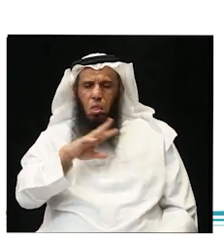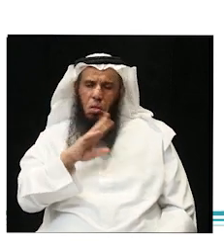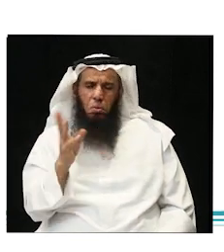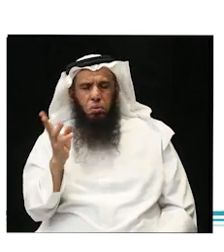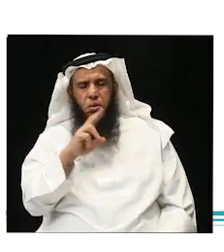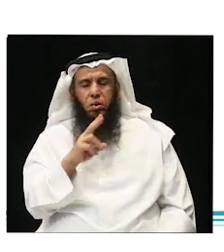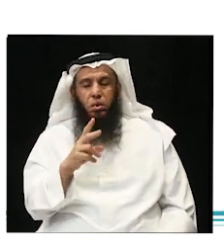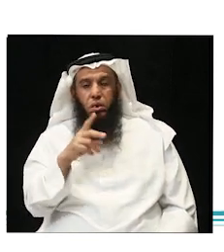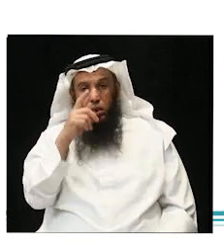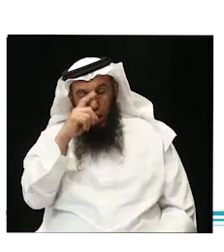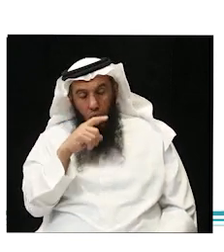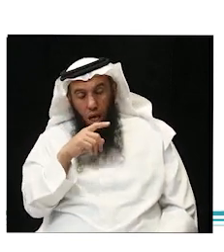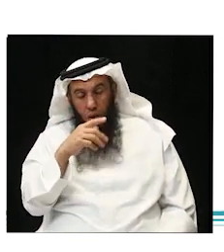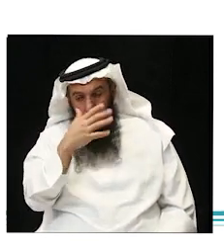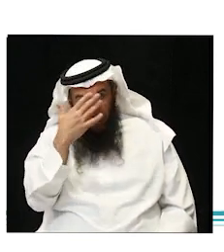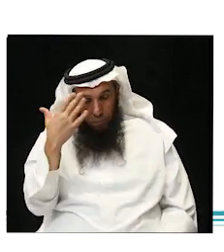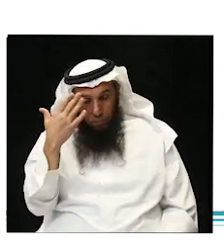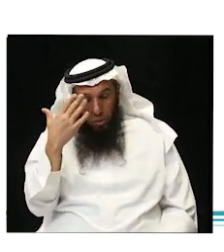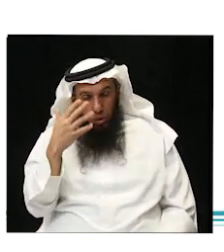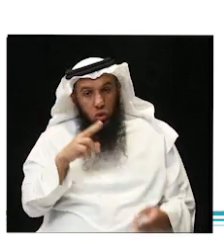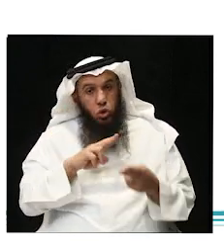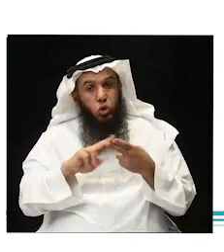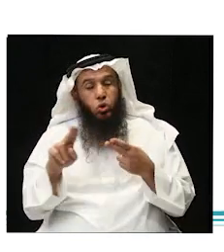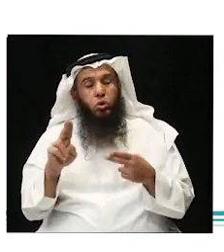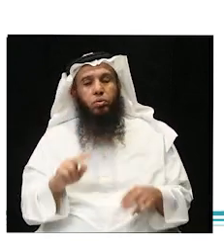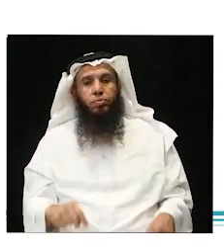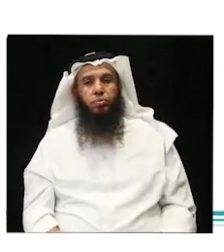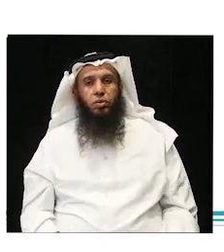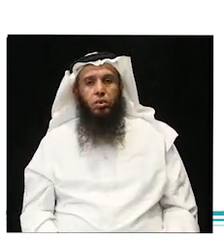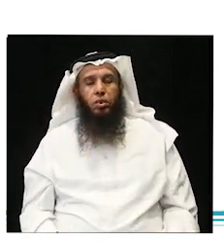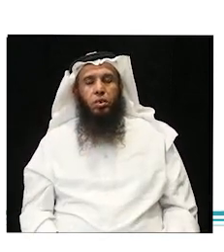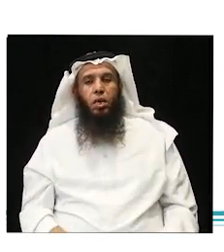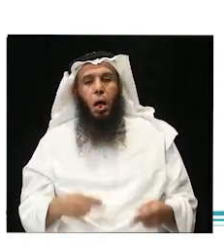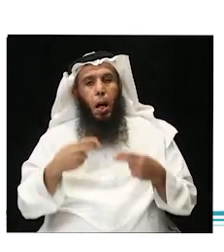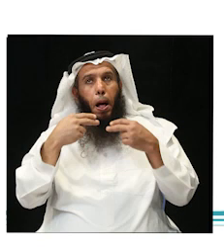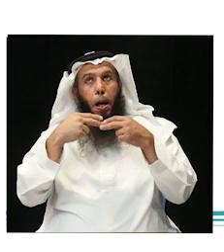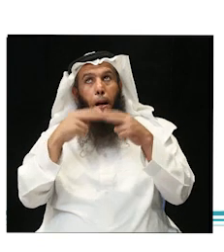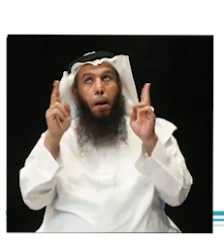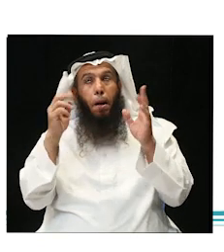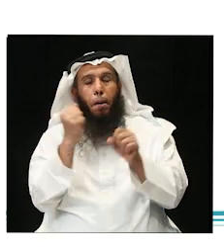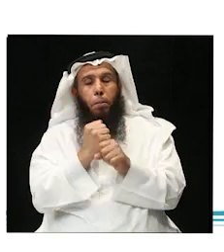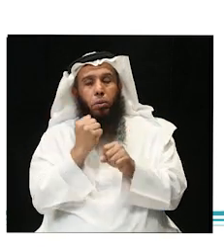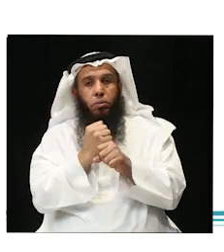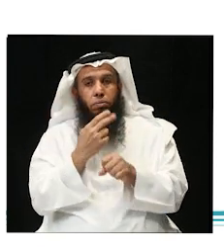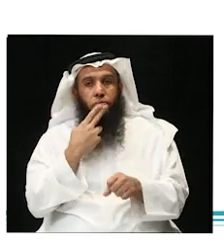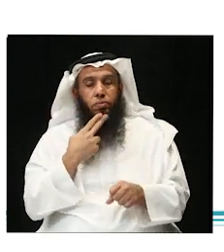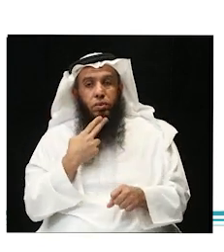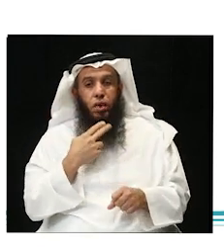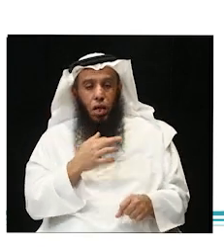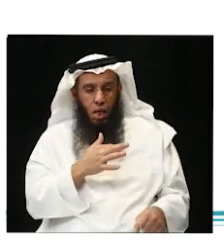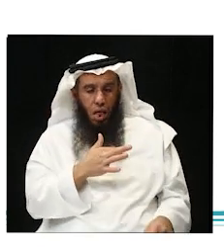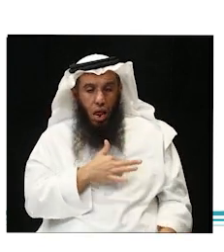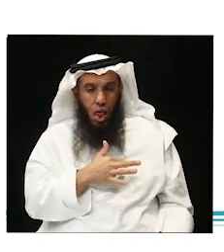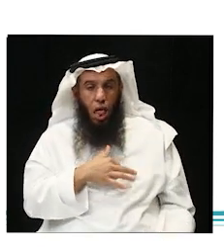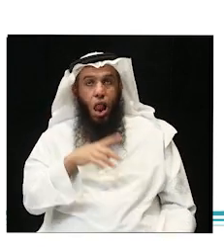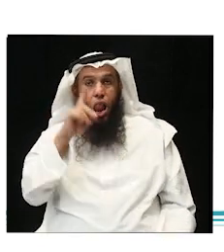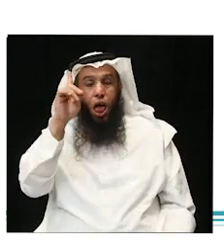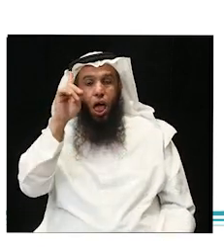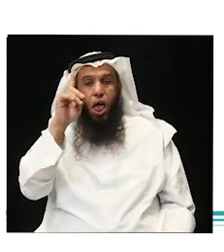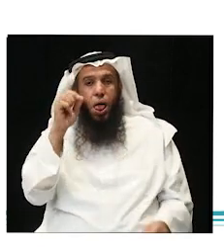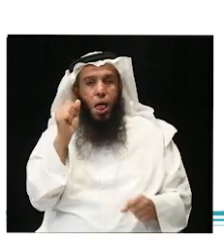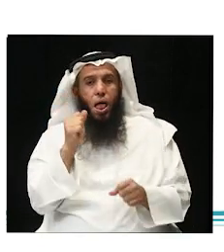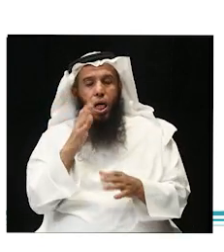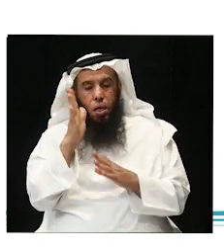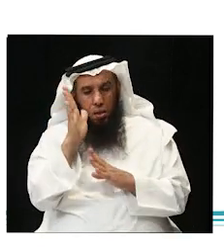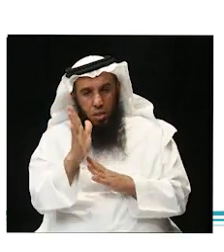قبول العمل الصالح. واحد الإخلاص لله سبحانه وتعالى، اثنين أن تكون صوابا. شو معنى صوابا؟ يعني موافقة لسنة النبي